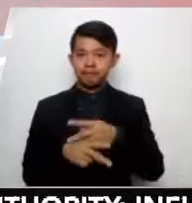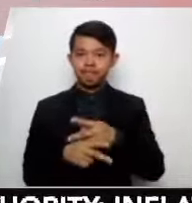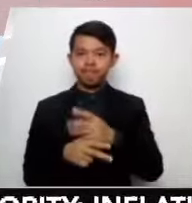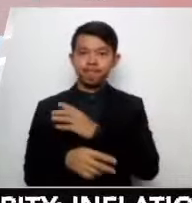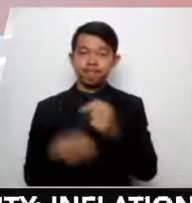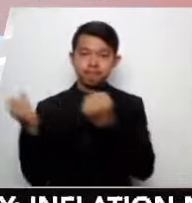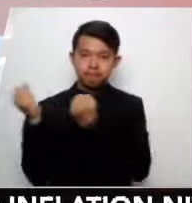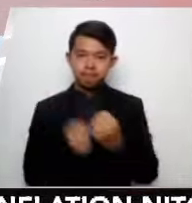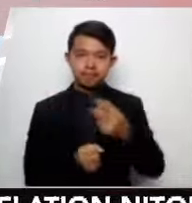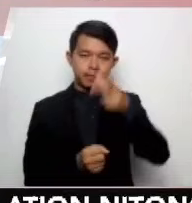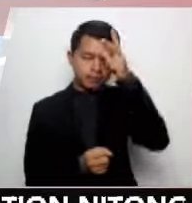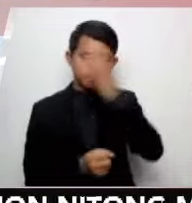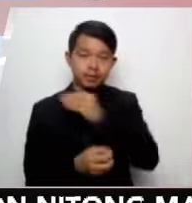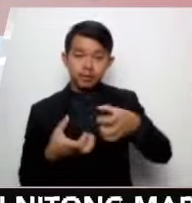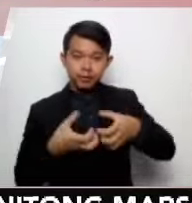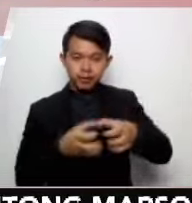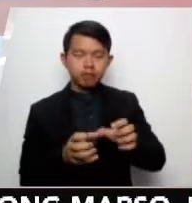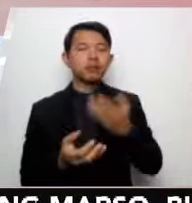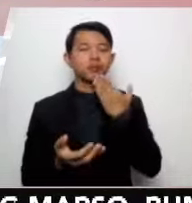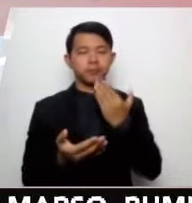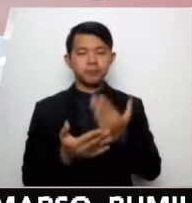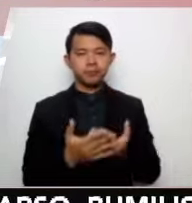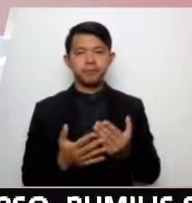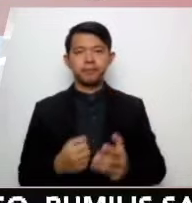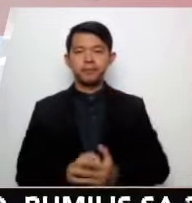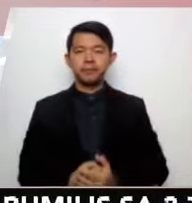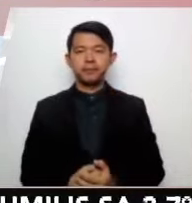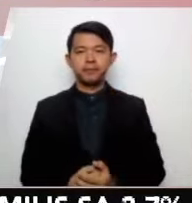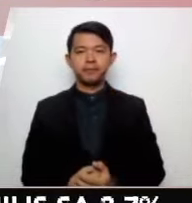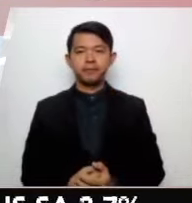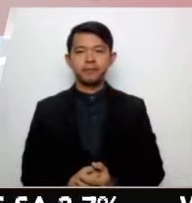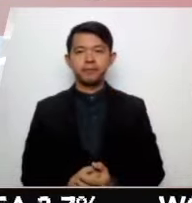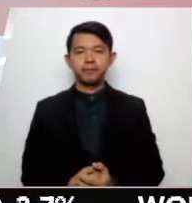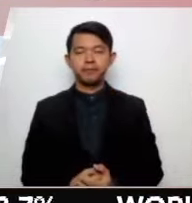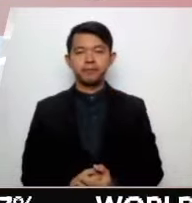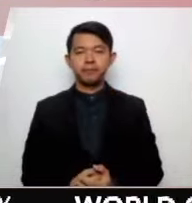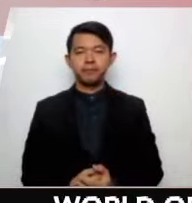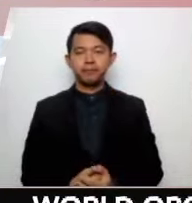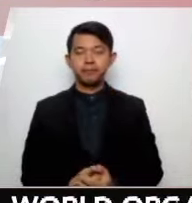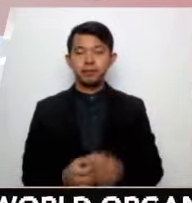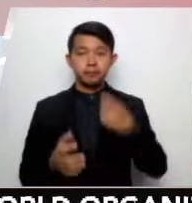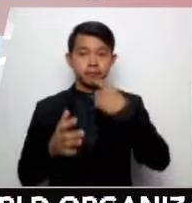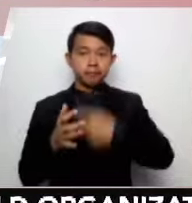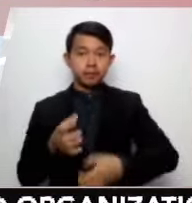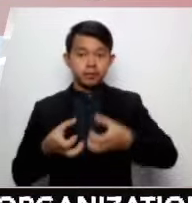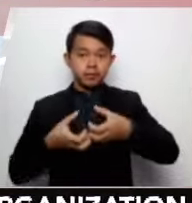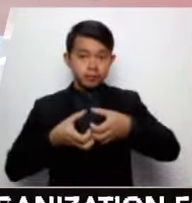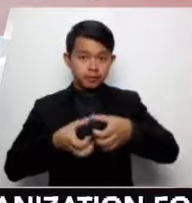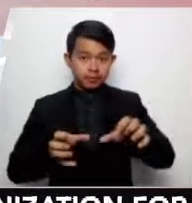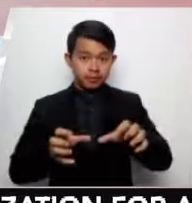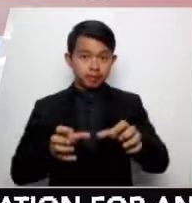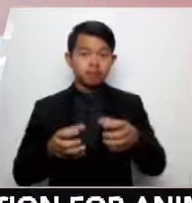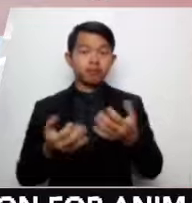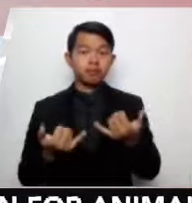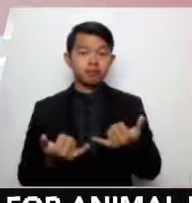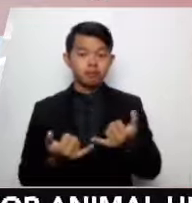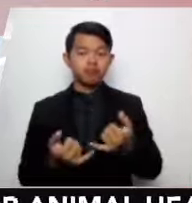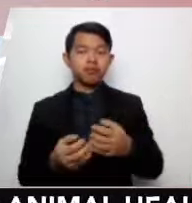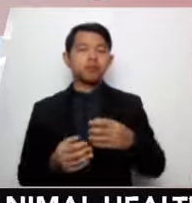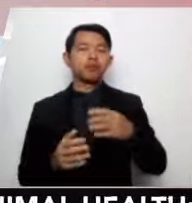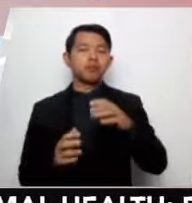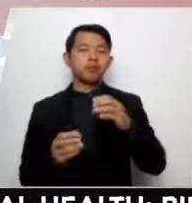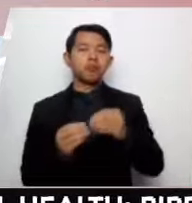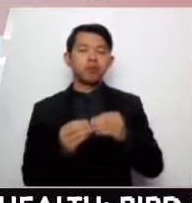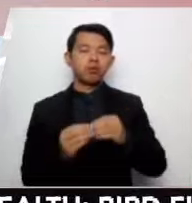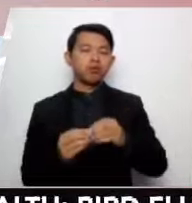itlog ay okay pa naman tayo in fact yyung presyo ng itlog ngayon ay mas mababa ng piso kumpara nung nakaraang